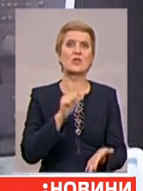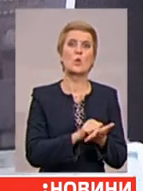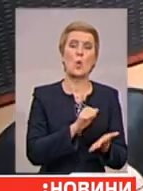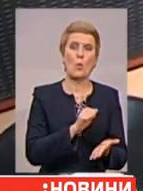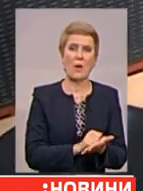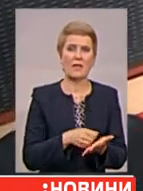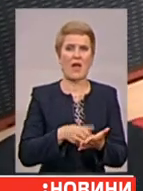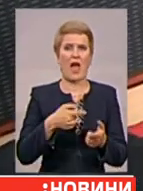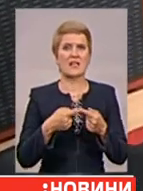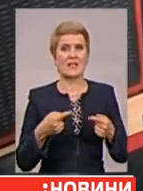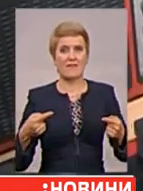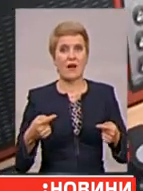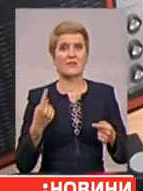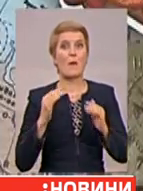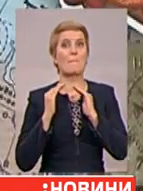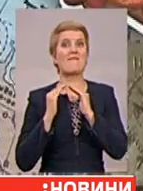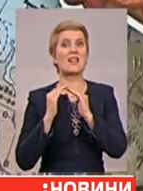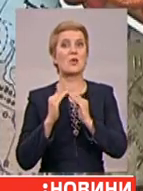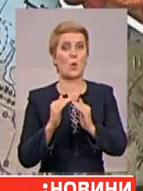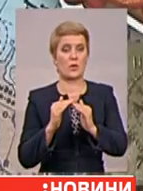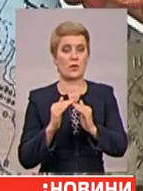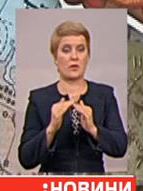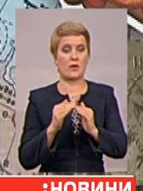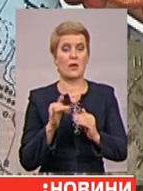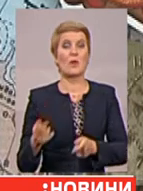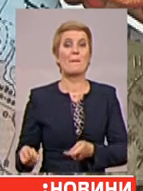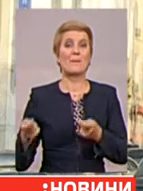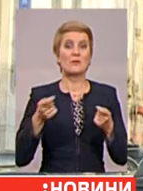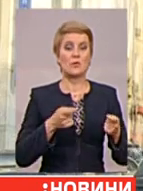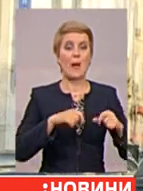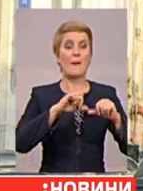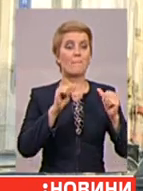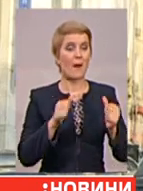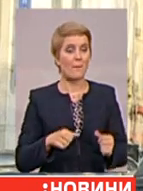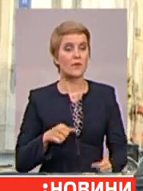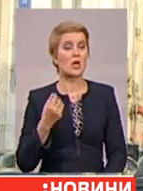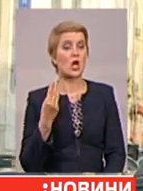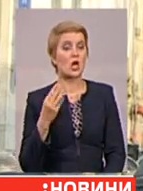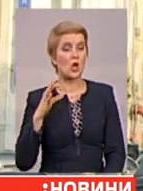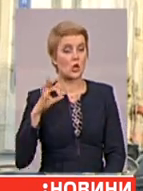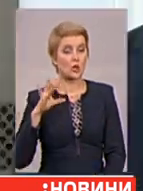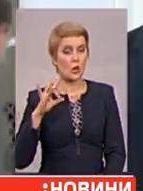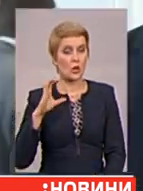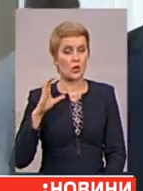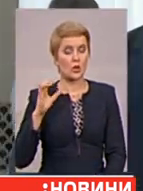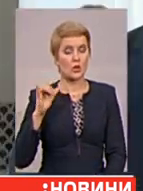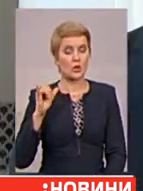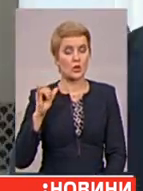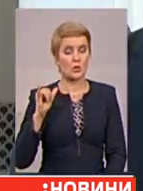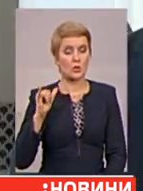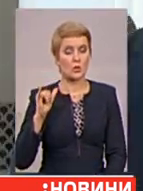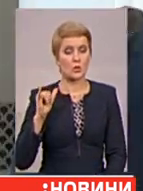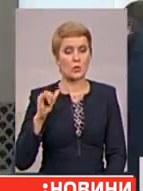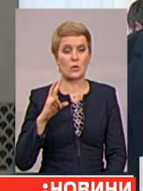з павільйонів експоцентру. Із середмістя Києва сюди, зокрема, планують принести пам'ятник Миколі Щорс. Нам не так важливо, чи